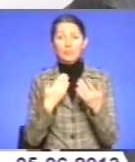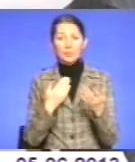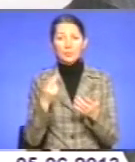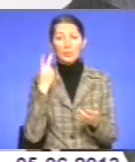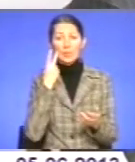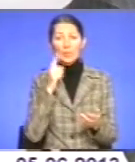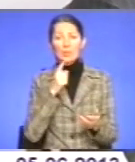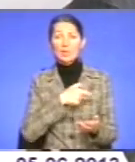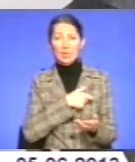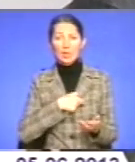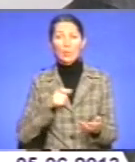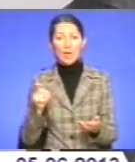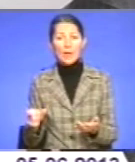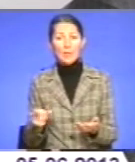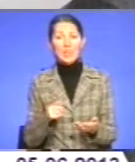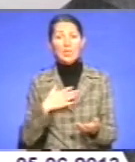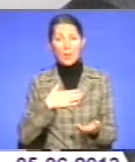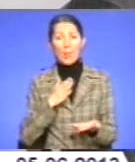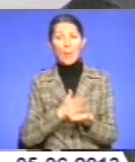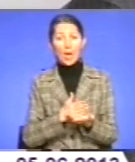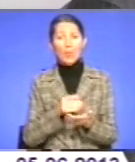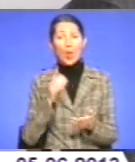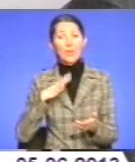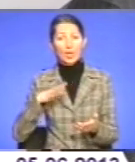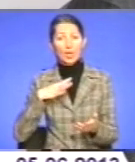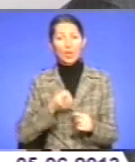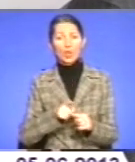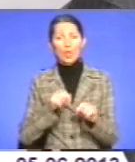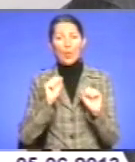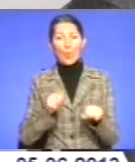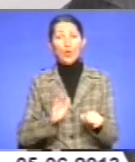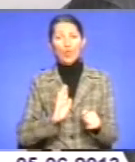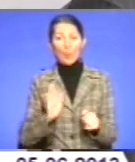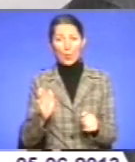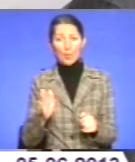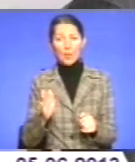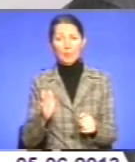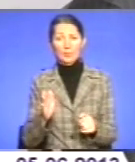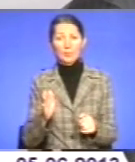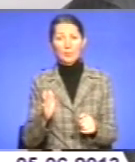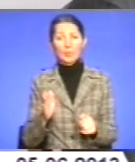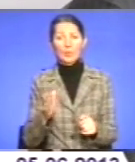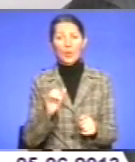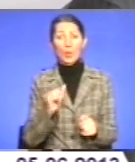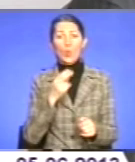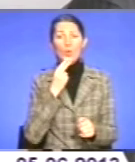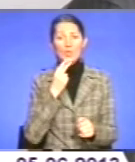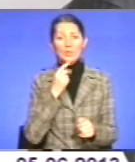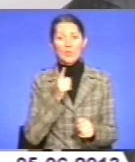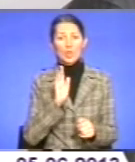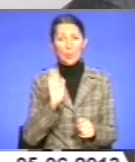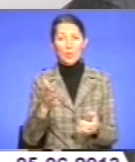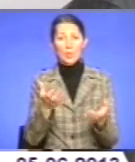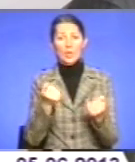постійно з депутатами, чи ми маємо надію, що це може бути у червні, тобто чи буде